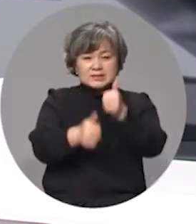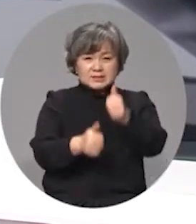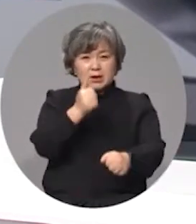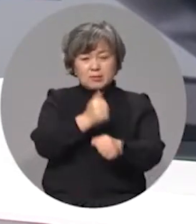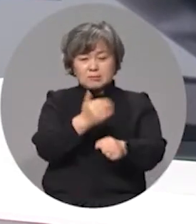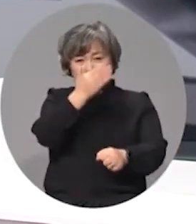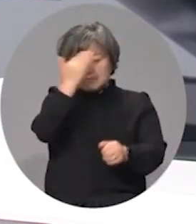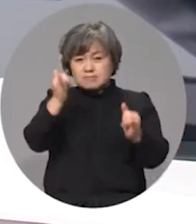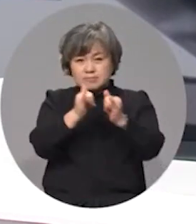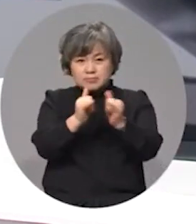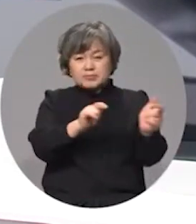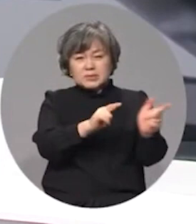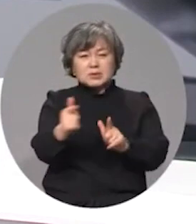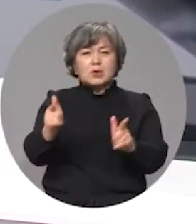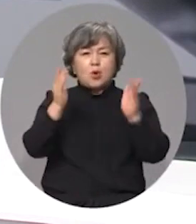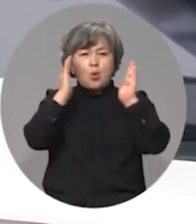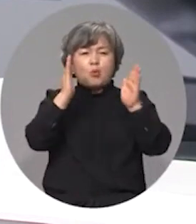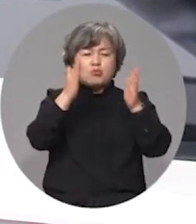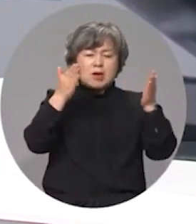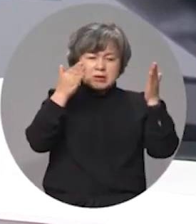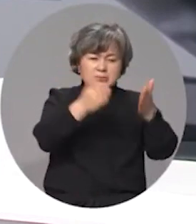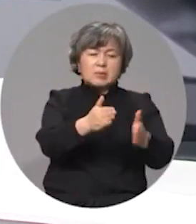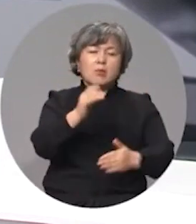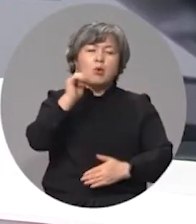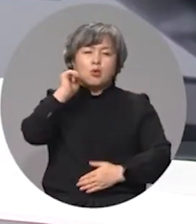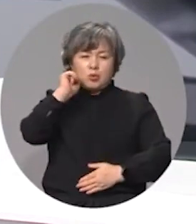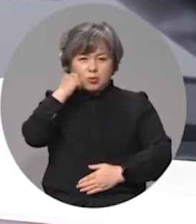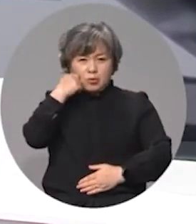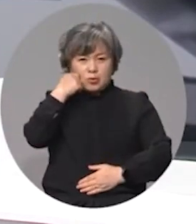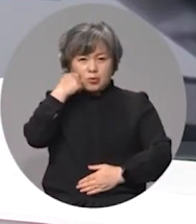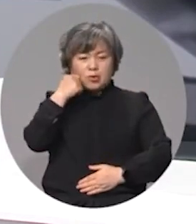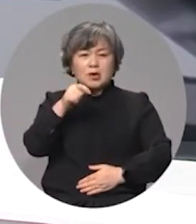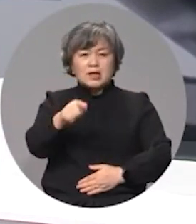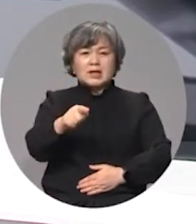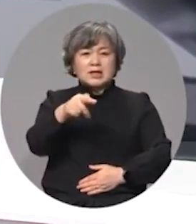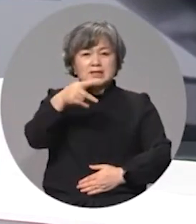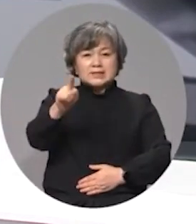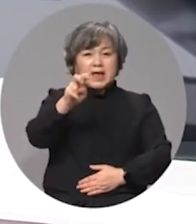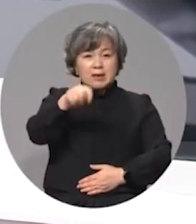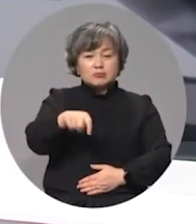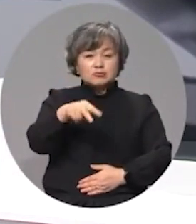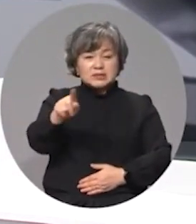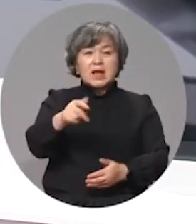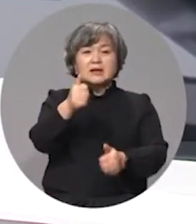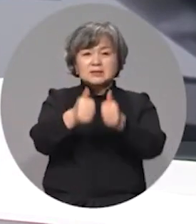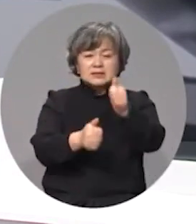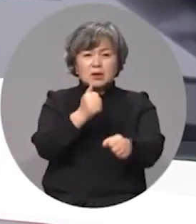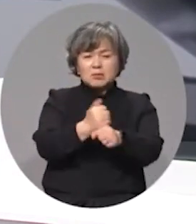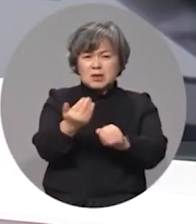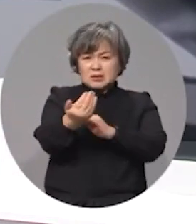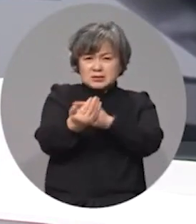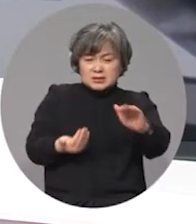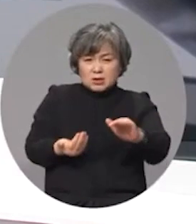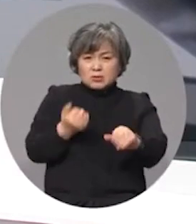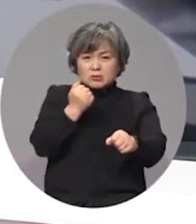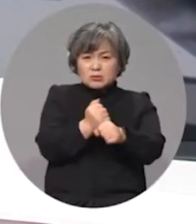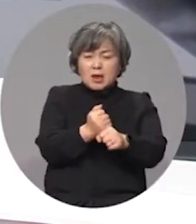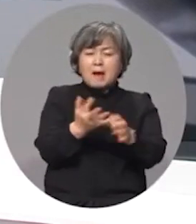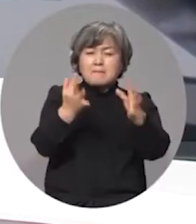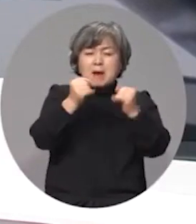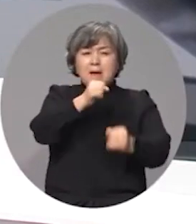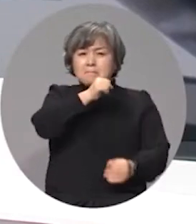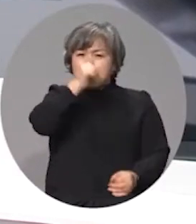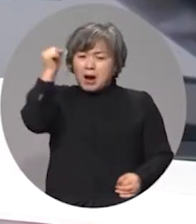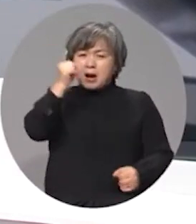수험생들은 요즘 공부에만 전념하기 어렵습니다 에 세무사 시험에서 전 현직 세무 공무원들이 지나치게 많이